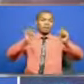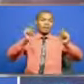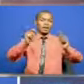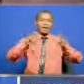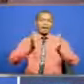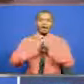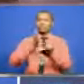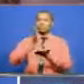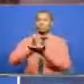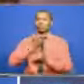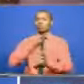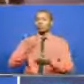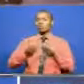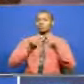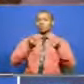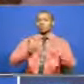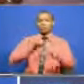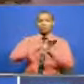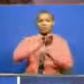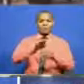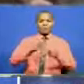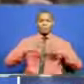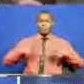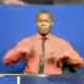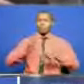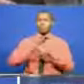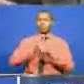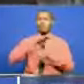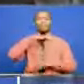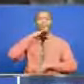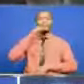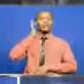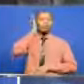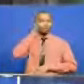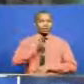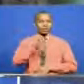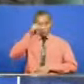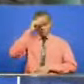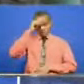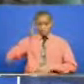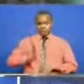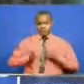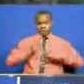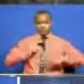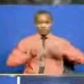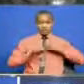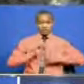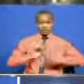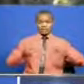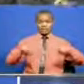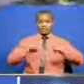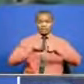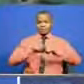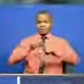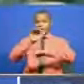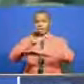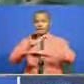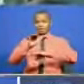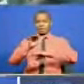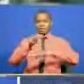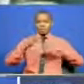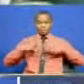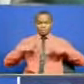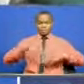ugonjwa, itafanya watu wetu wakufe kwa wingi. Naye gavana wa Busia Sospita Ojamong amewahimiza wakazi wa kaunti